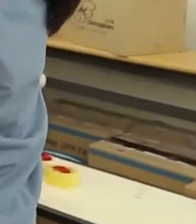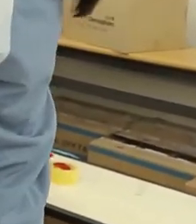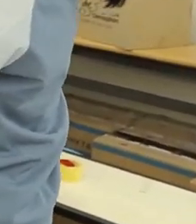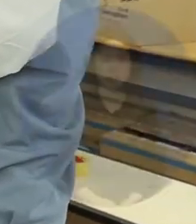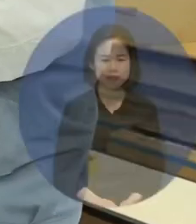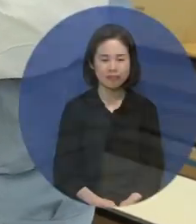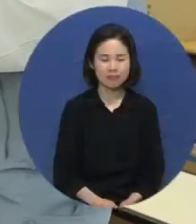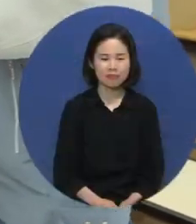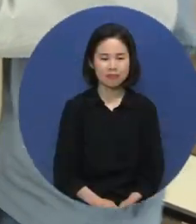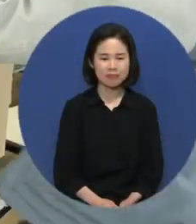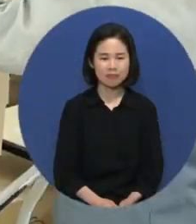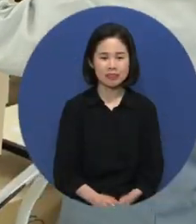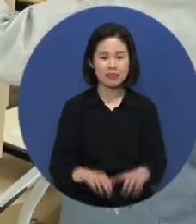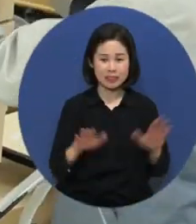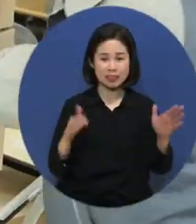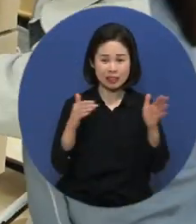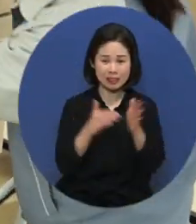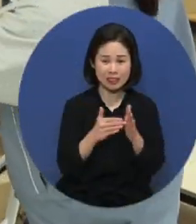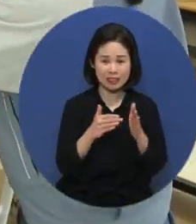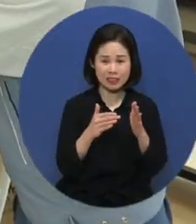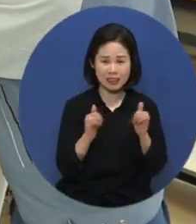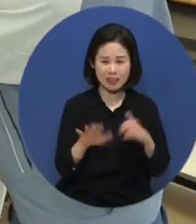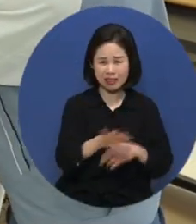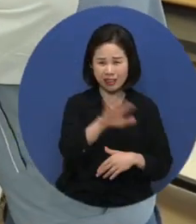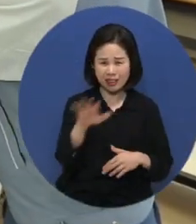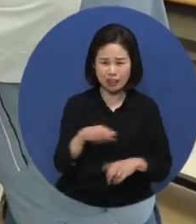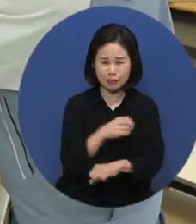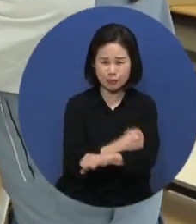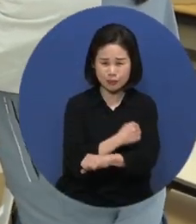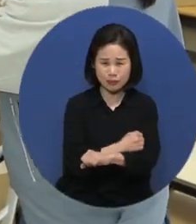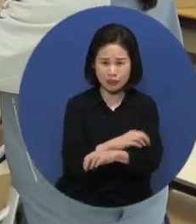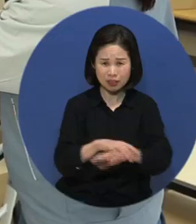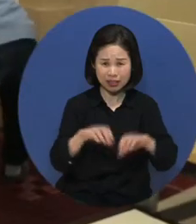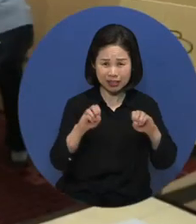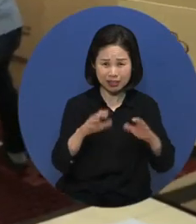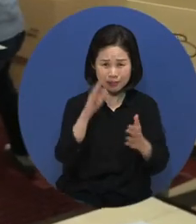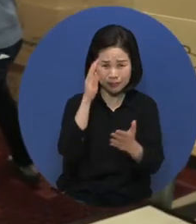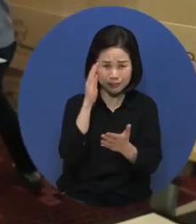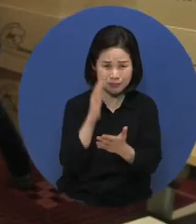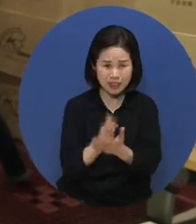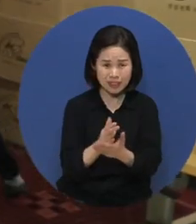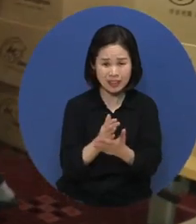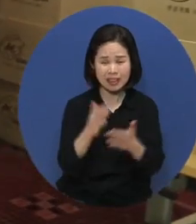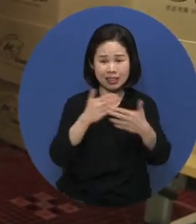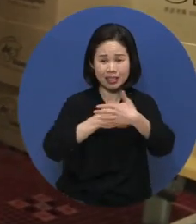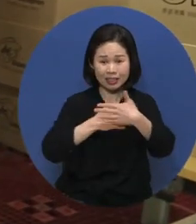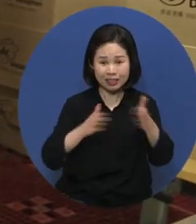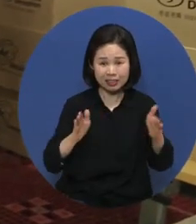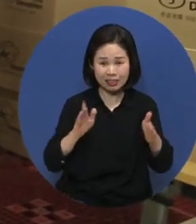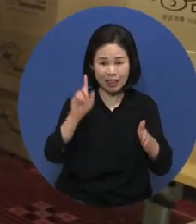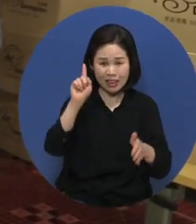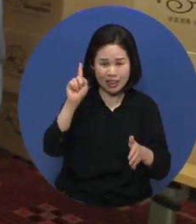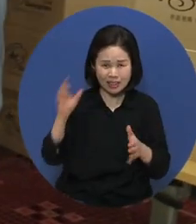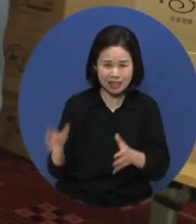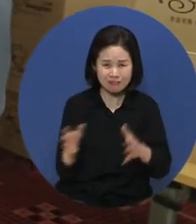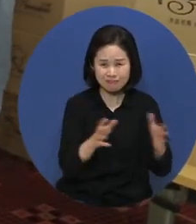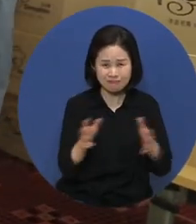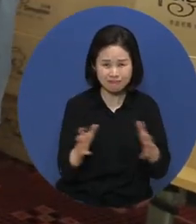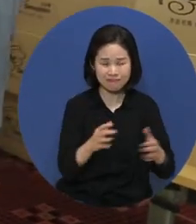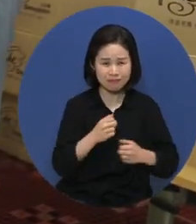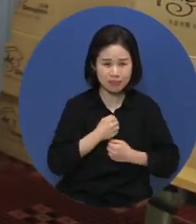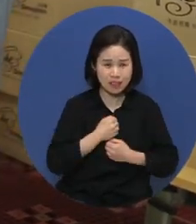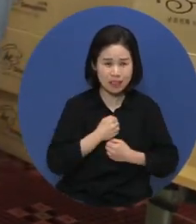그동안 모두의 노력이 헛되지 않도록 상자 하나하나를 조심히 옮겨봅니다. 하루